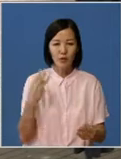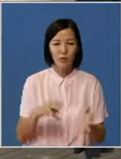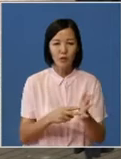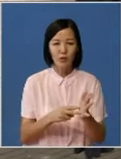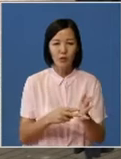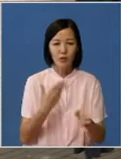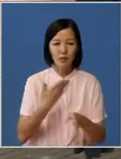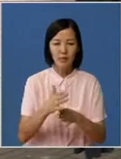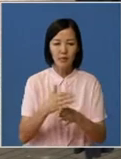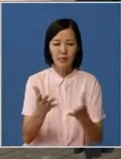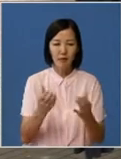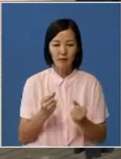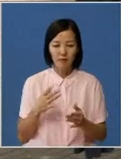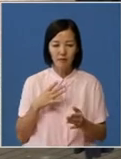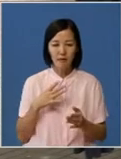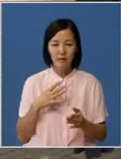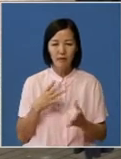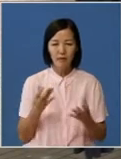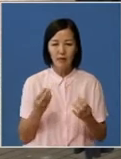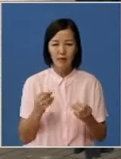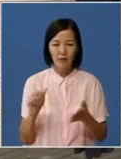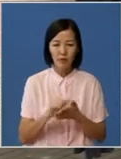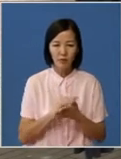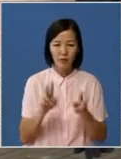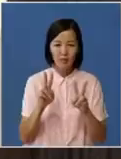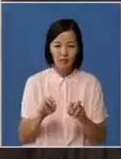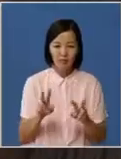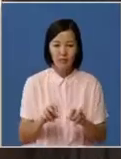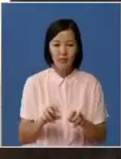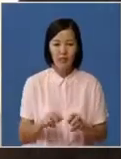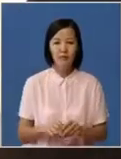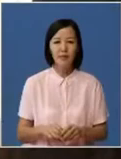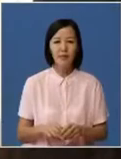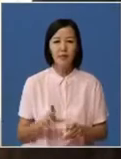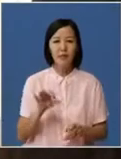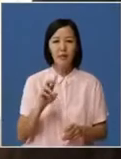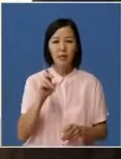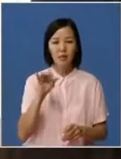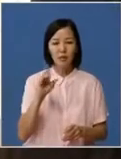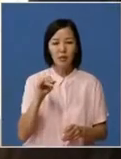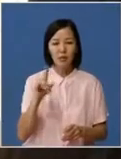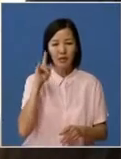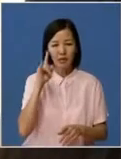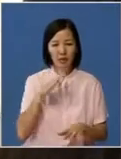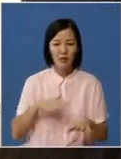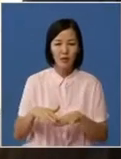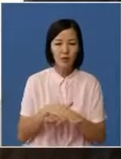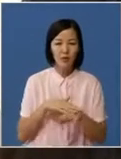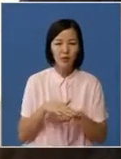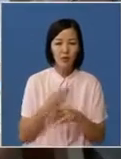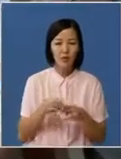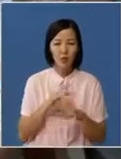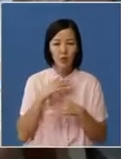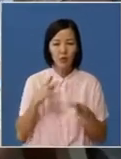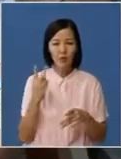азамат несие алды. Енді әлі де құжаттары қаралу үстінде. Еңбекшіқазақ ауданы халық көп шоғырланған өңір. Сондықтан